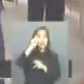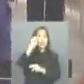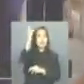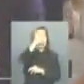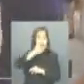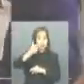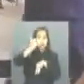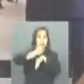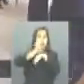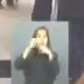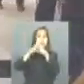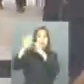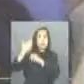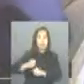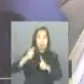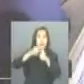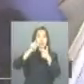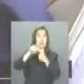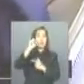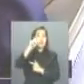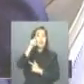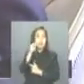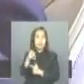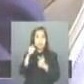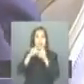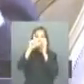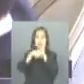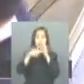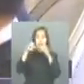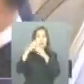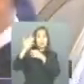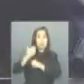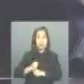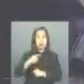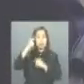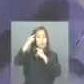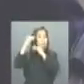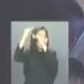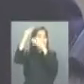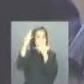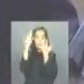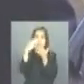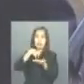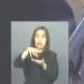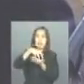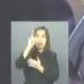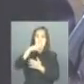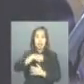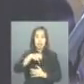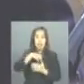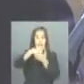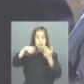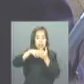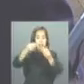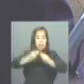วะหัวหน้าพรรคและนายสุเทพเทือกสุบานเลขาธิการพรรคกล่าวว่าไม่ได้คาดหวังจะได้คะแนนเสียงเพิ่ม